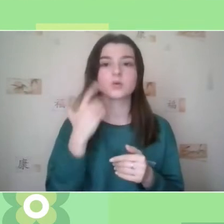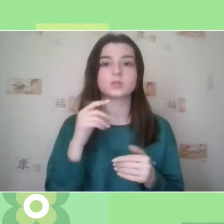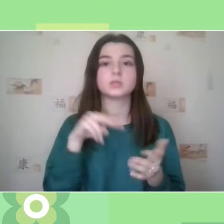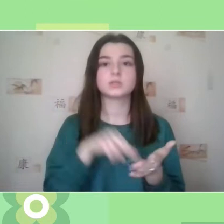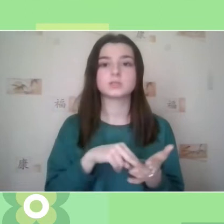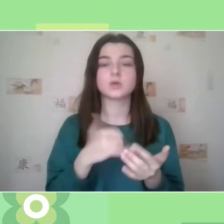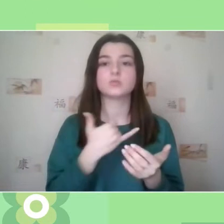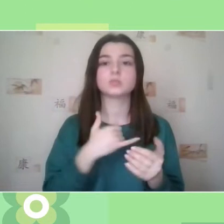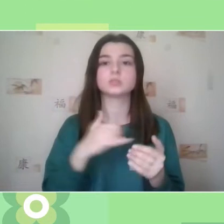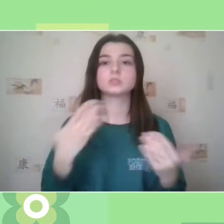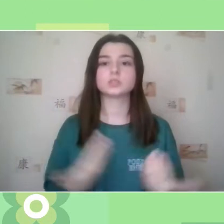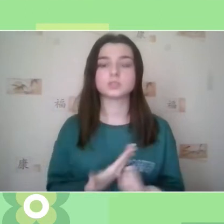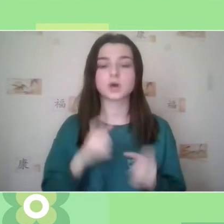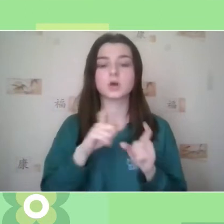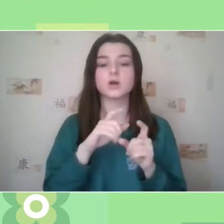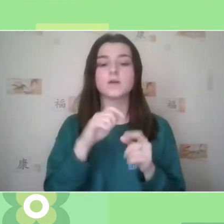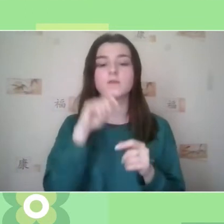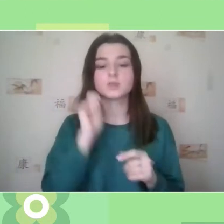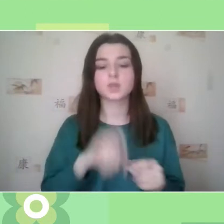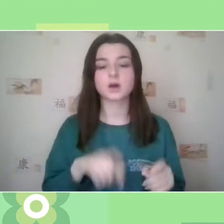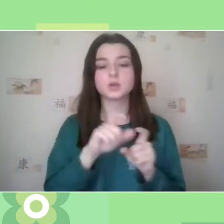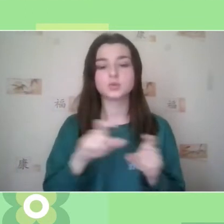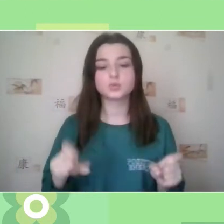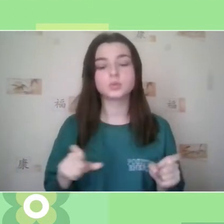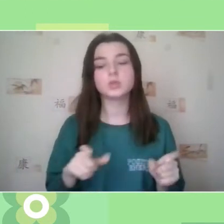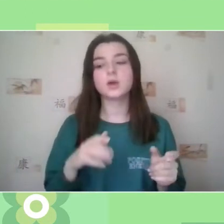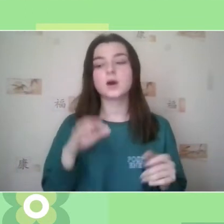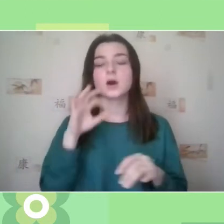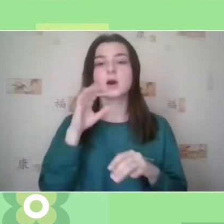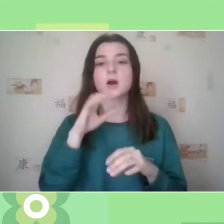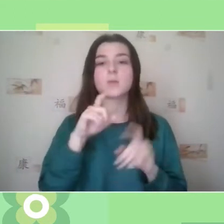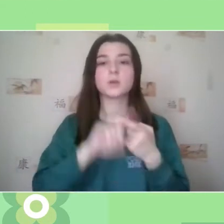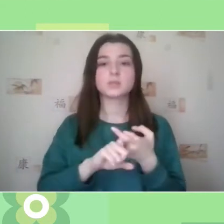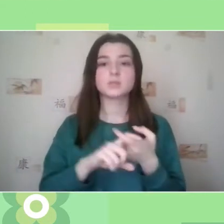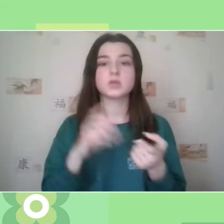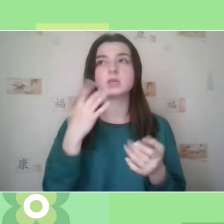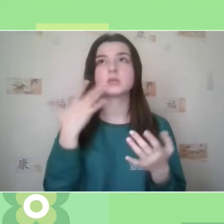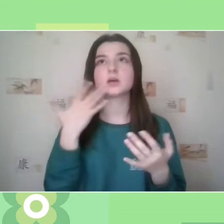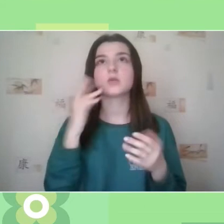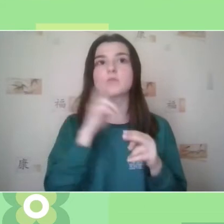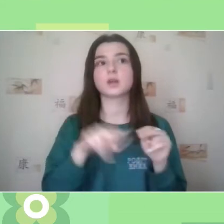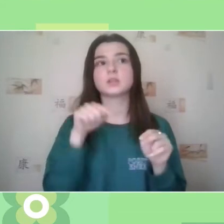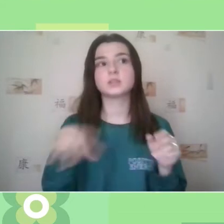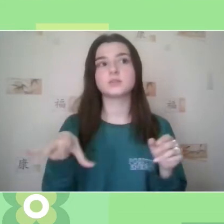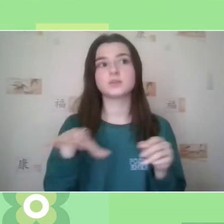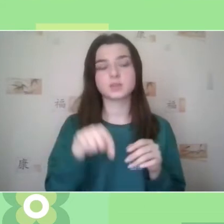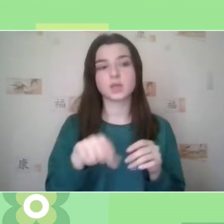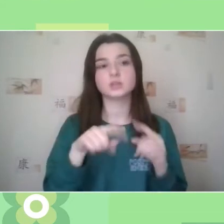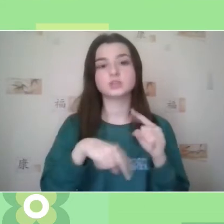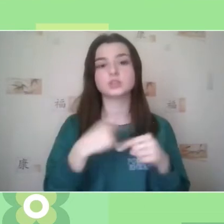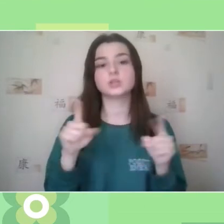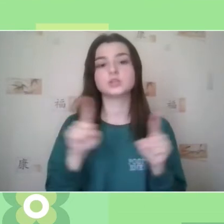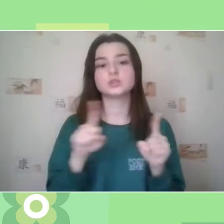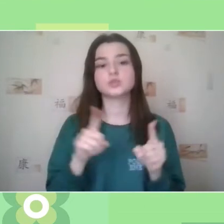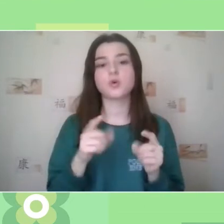життя, війна, люди, пандемія, дуже легко втратити все через те, що ресурси або кошти